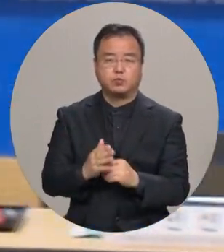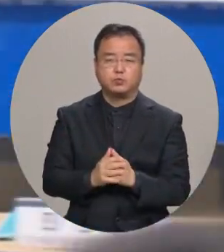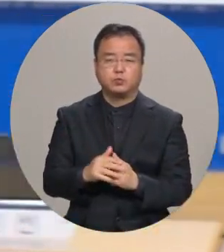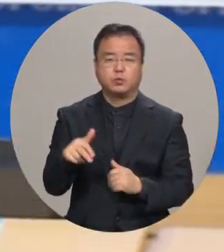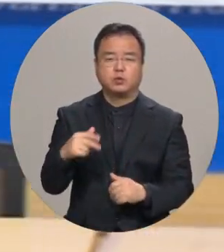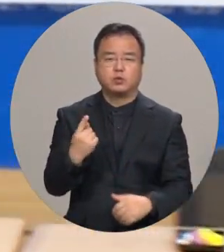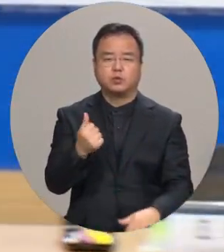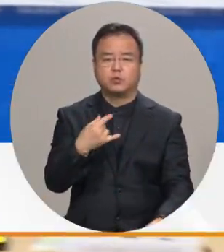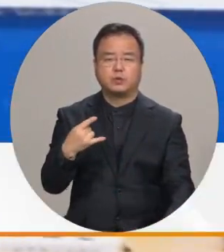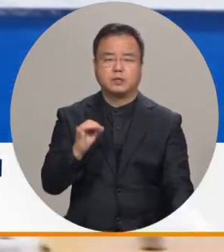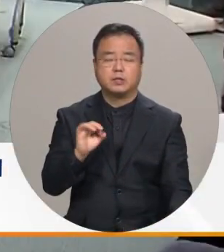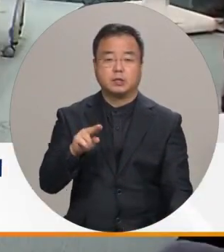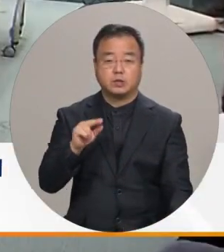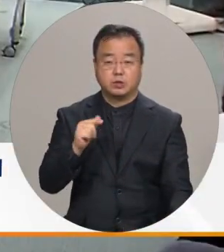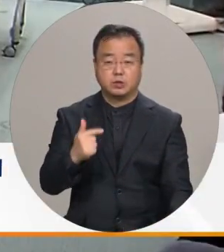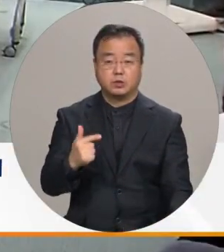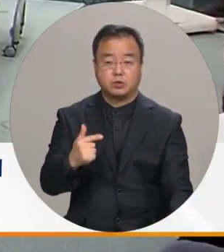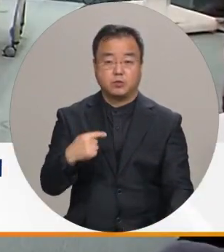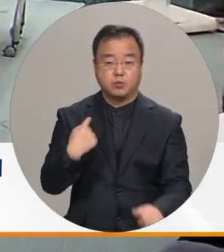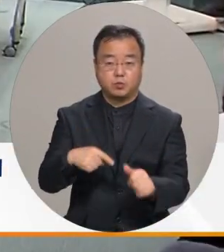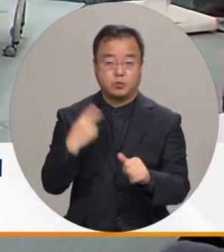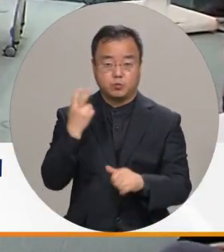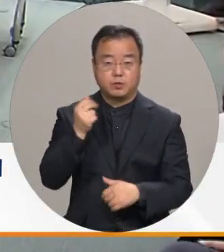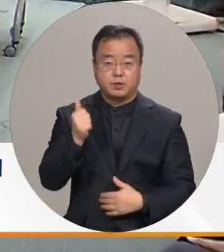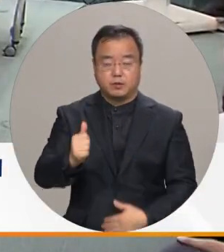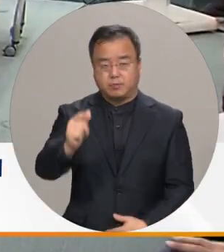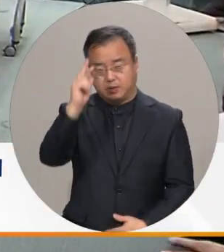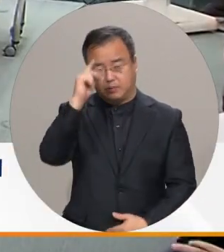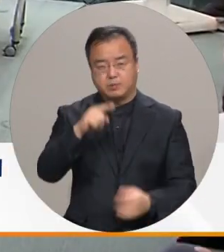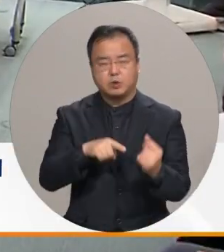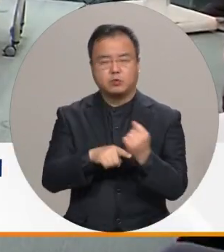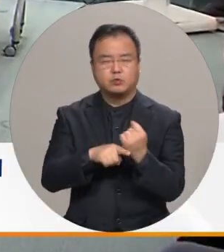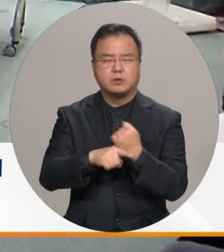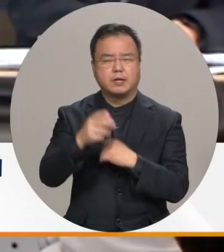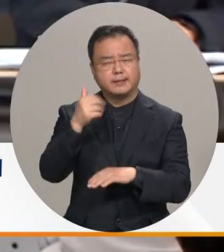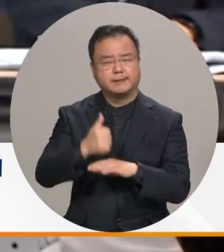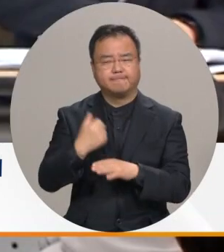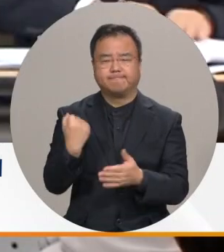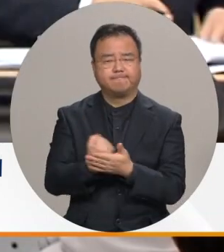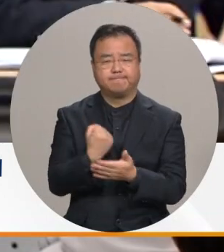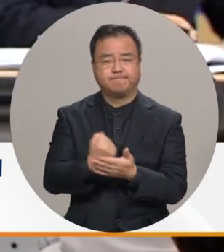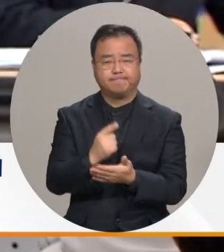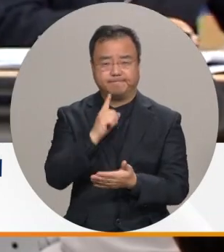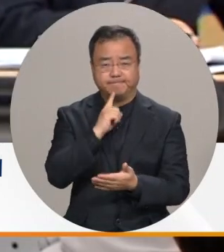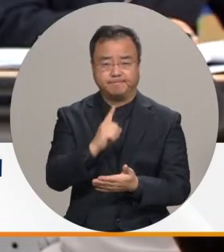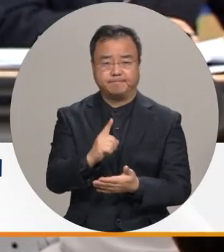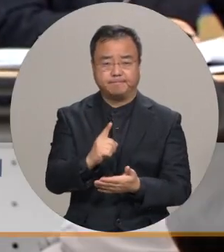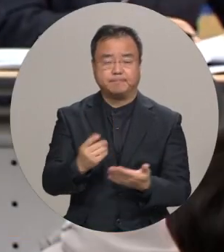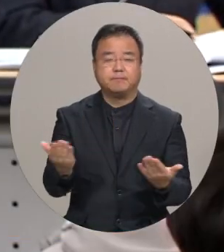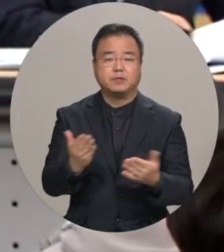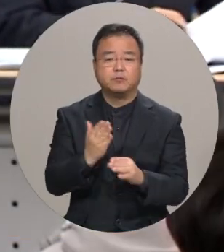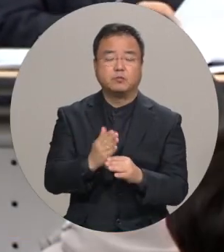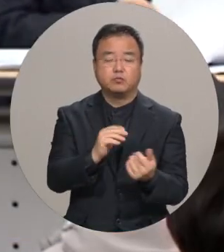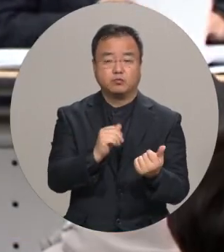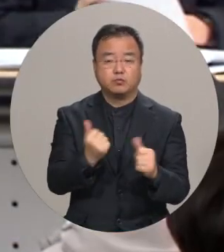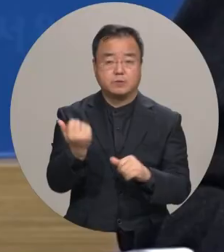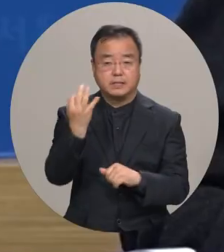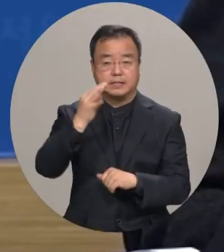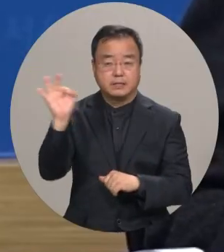서울시 교육감도 경찰의 수사 결과에 대해 유감을 밝히고 순직 인정을 위해 노력하겠다는 뜻을